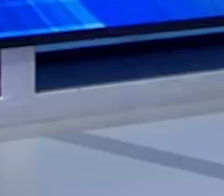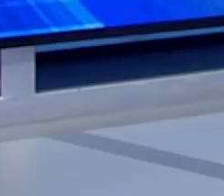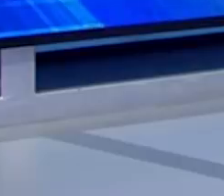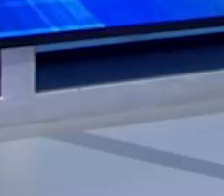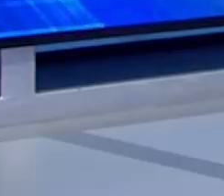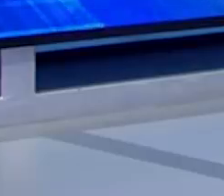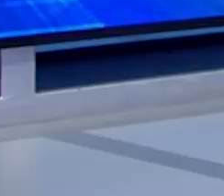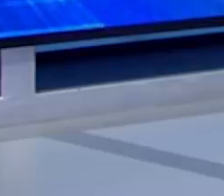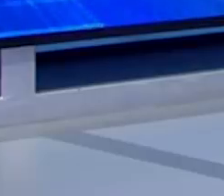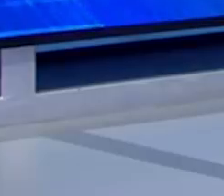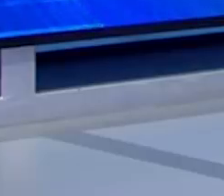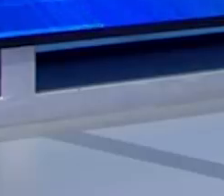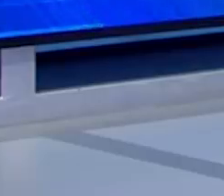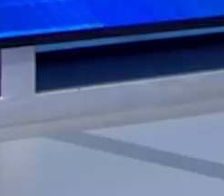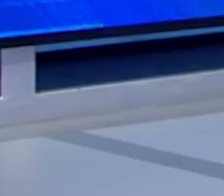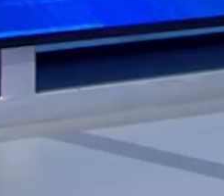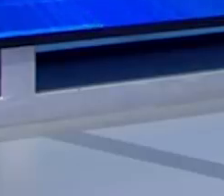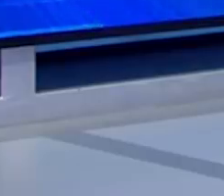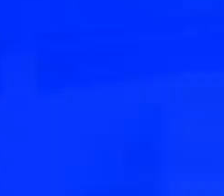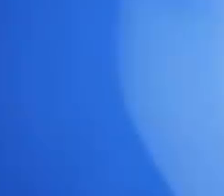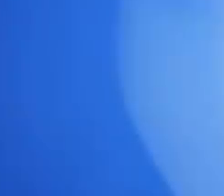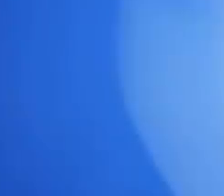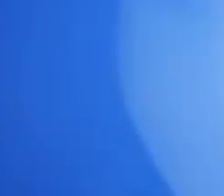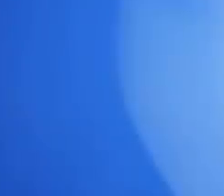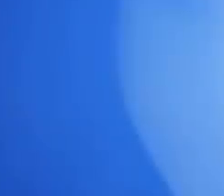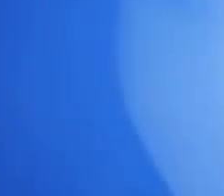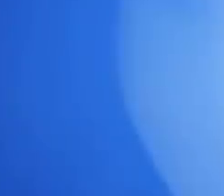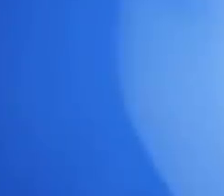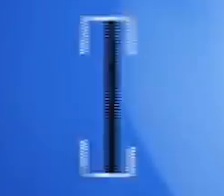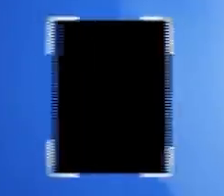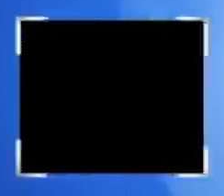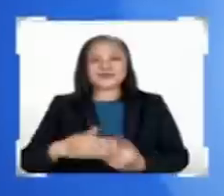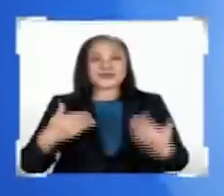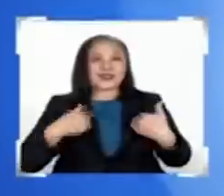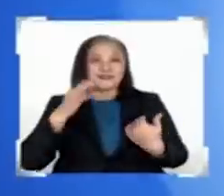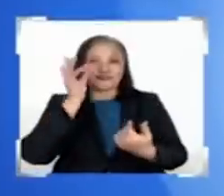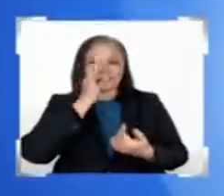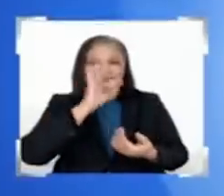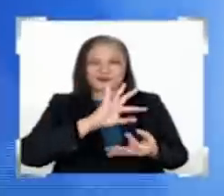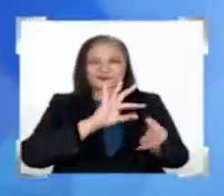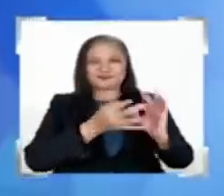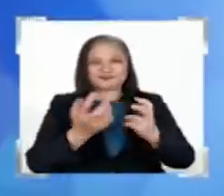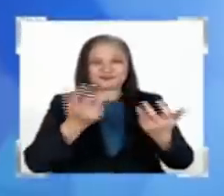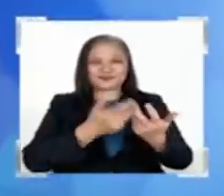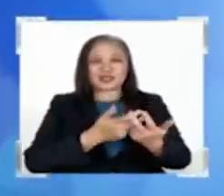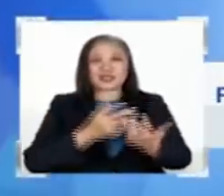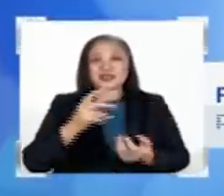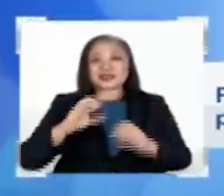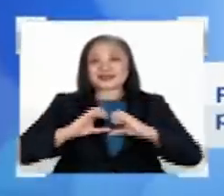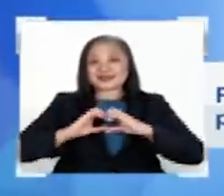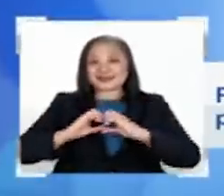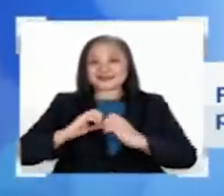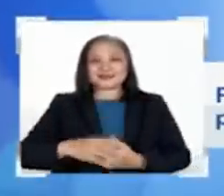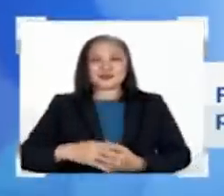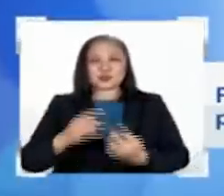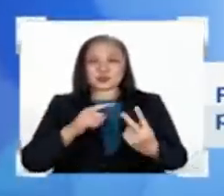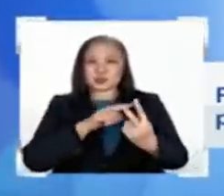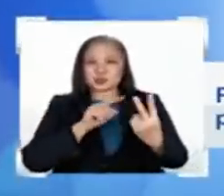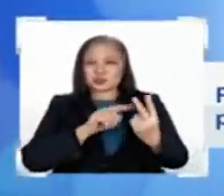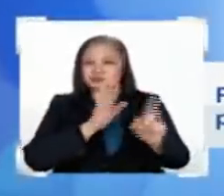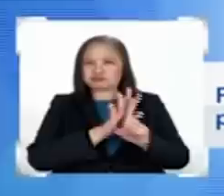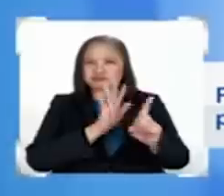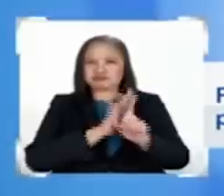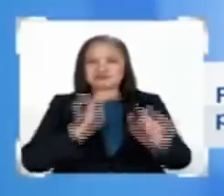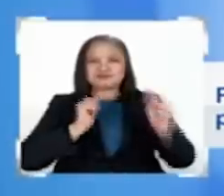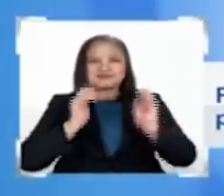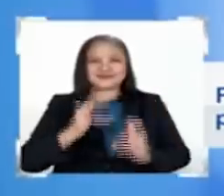na Startup. Magkakaroon na po ito ng Pinoy adaptation sa Kapuso Network at dalawa sa pinakamalalaking stars ng GMA. Ang